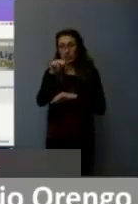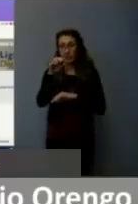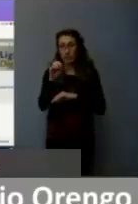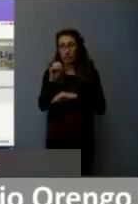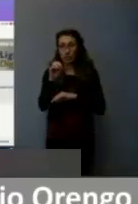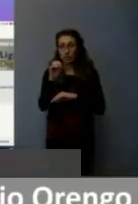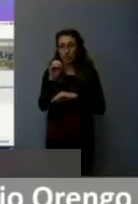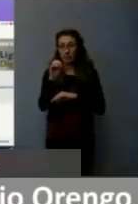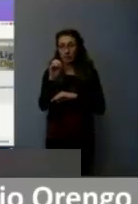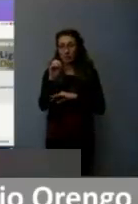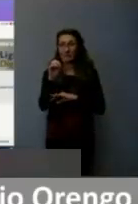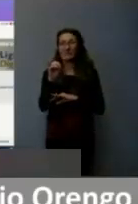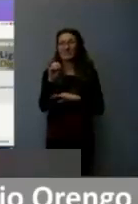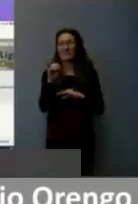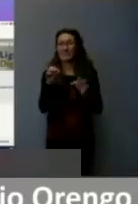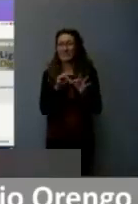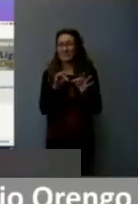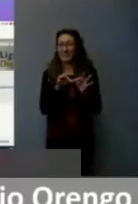Favorevole.